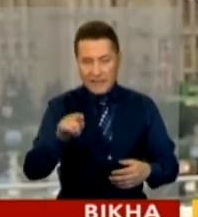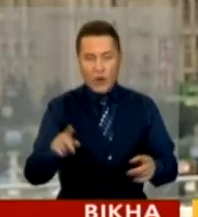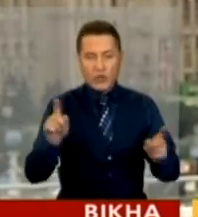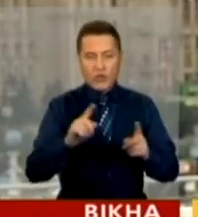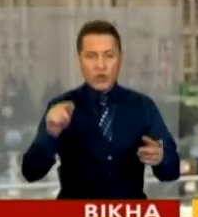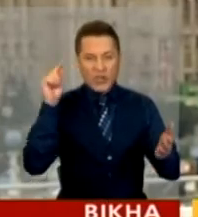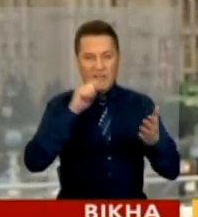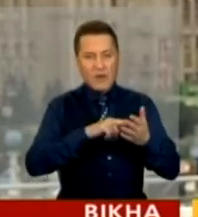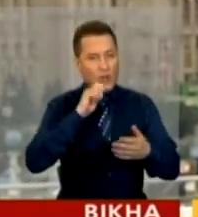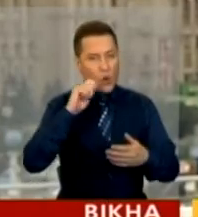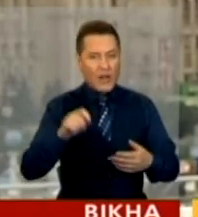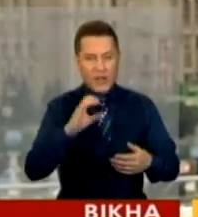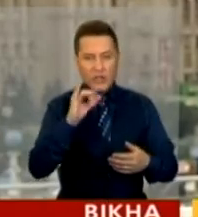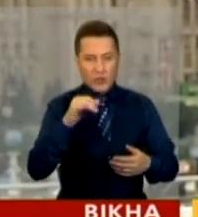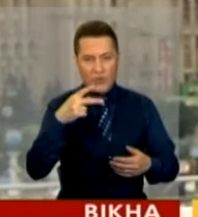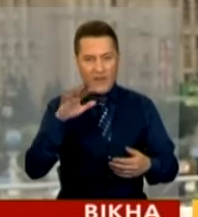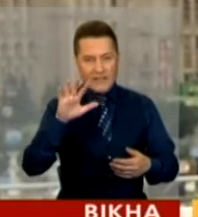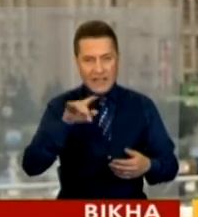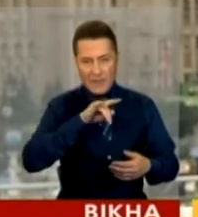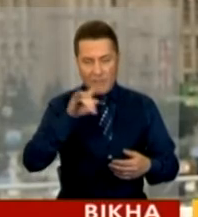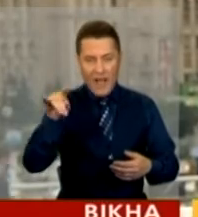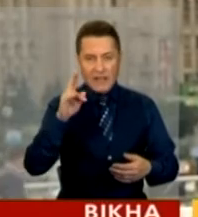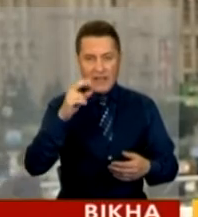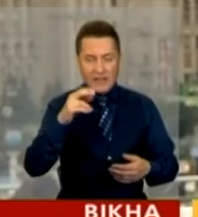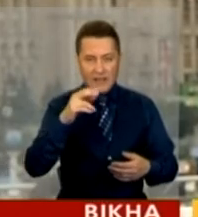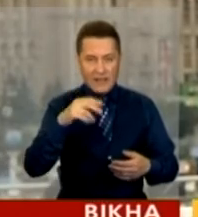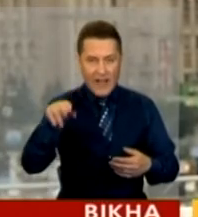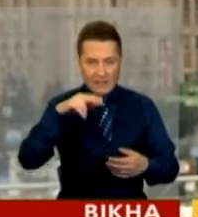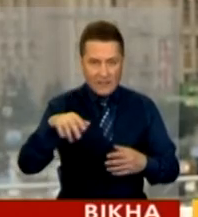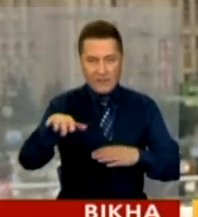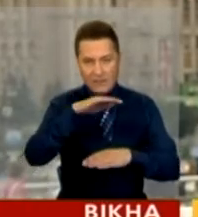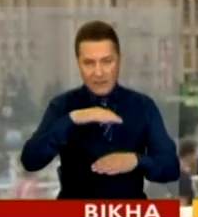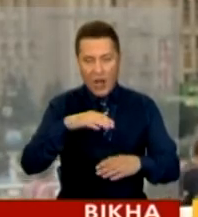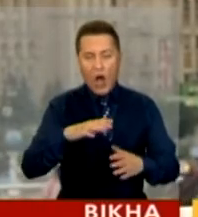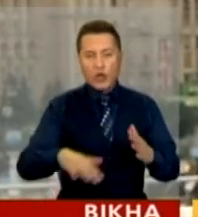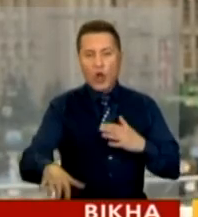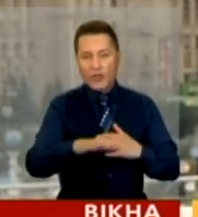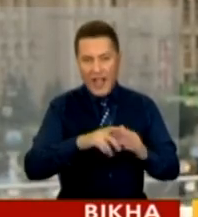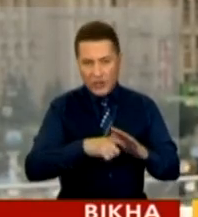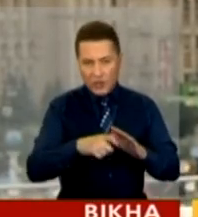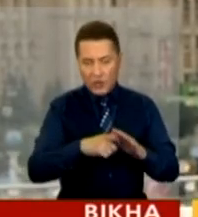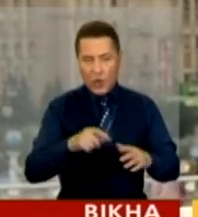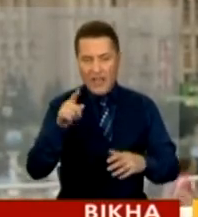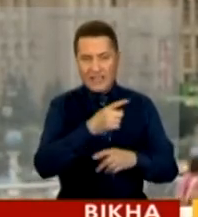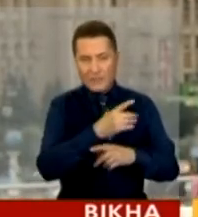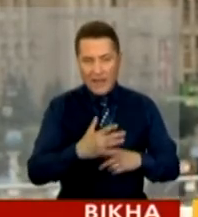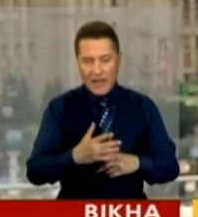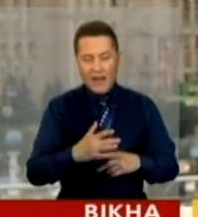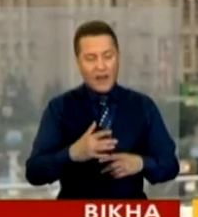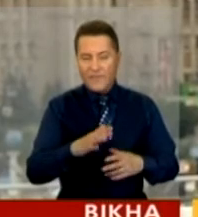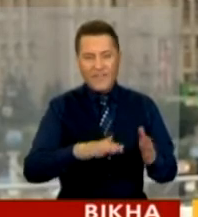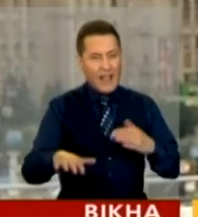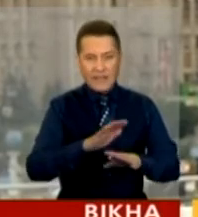збитих українських Су-25 над Донеччиною, то в РНБО заявили, що їх збили ракетами не з